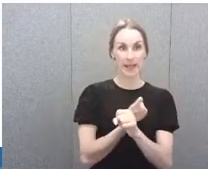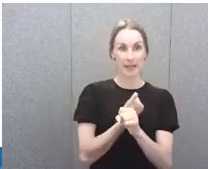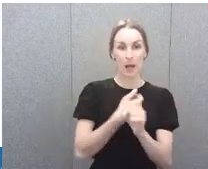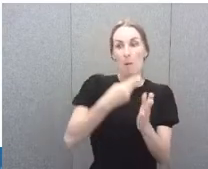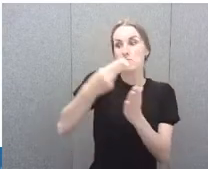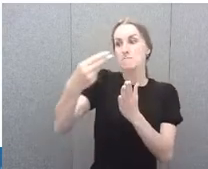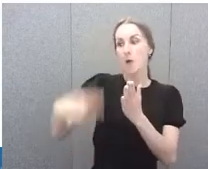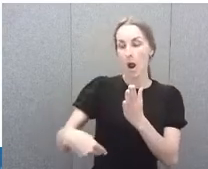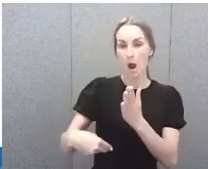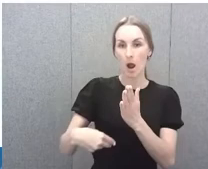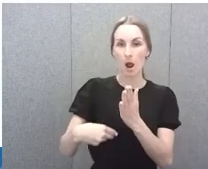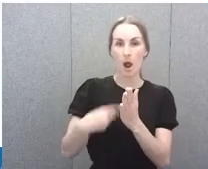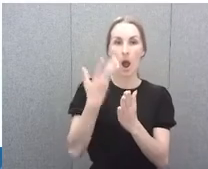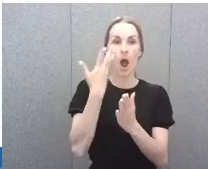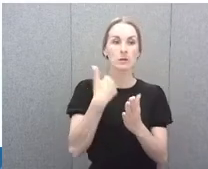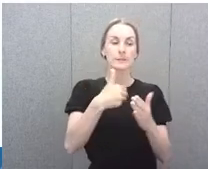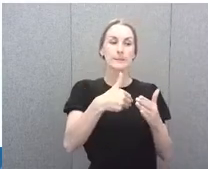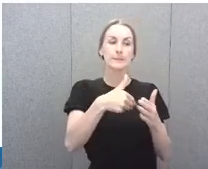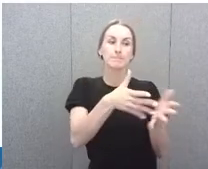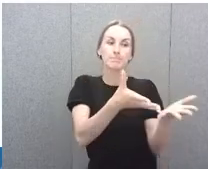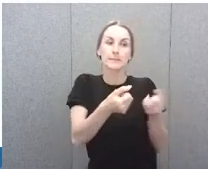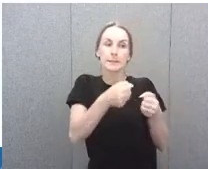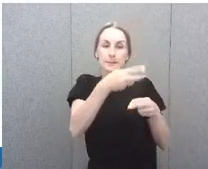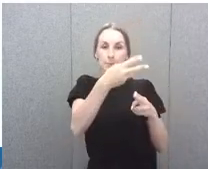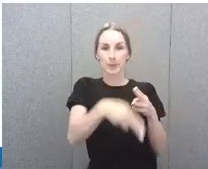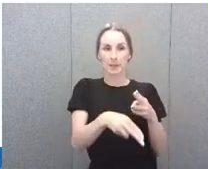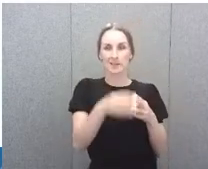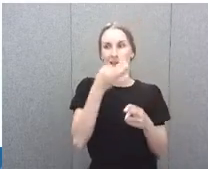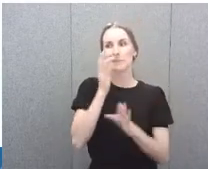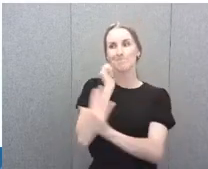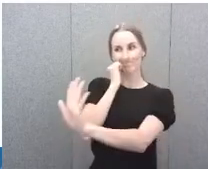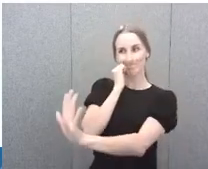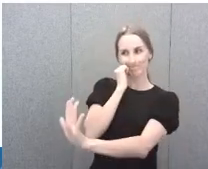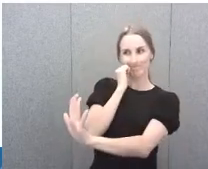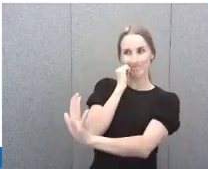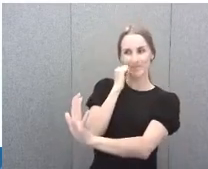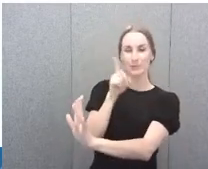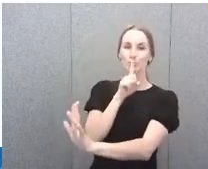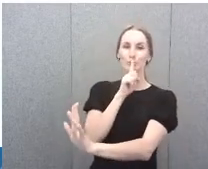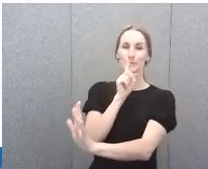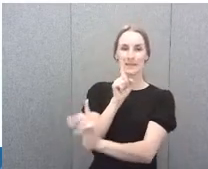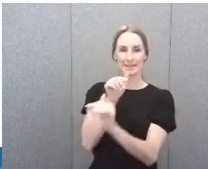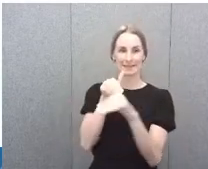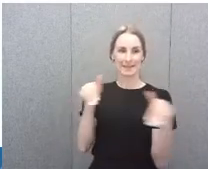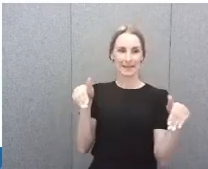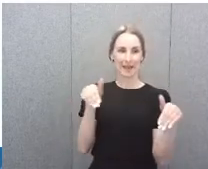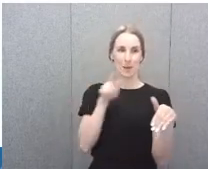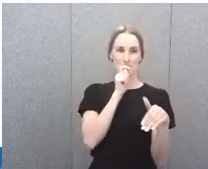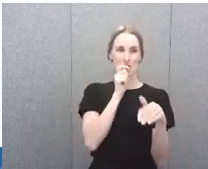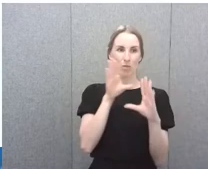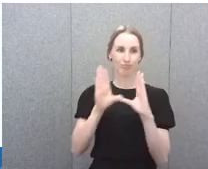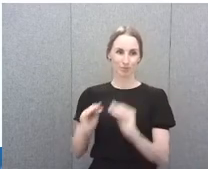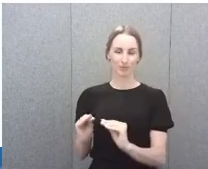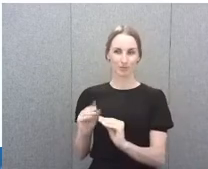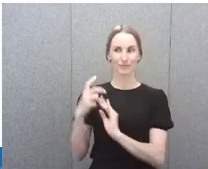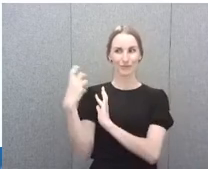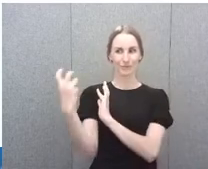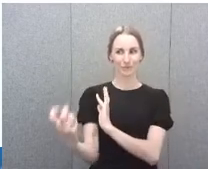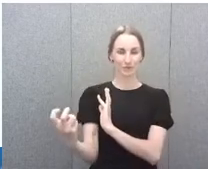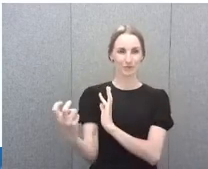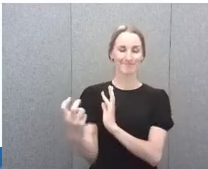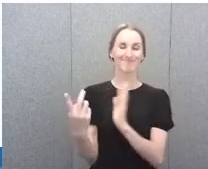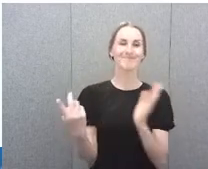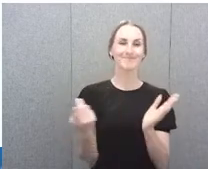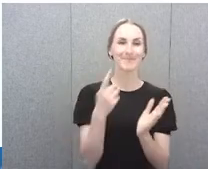надо ставить подпись, когда надо принять решение, то нам говорят: не могли бы вы, пожалуйста, посидеть тихонько,